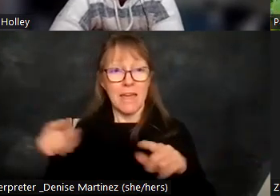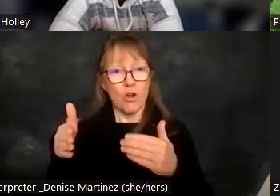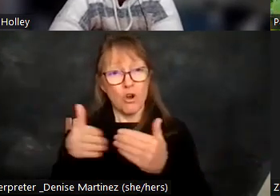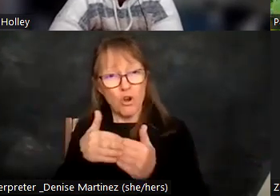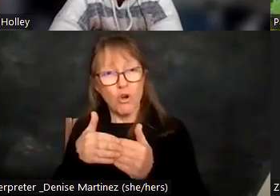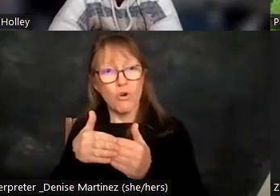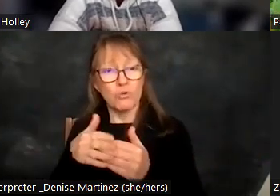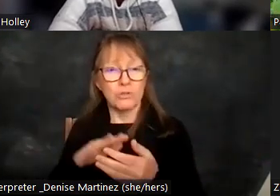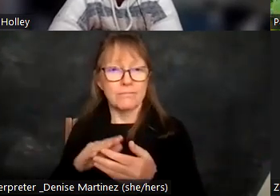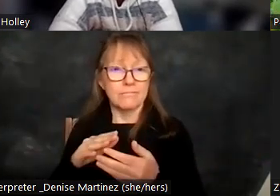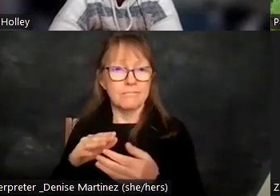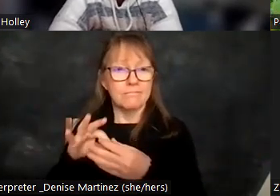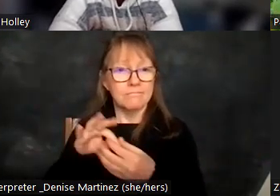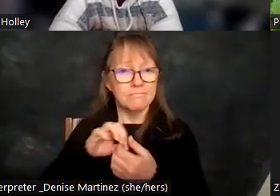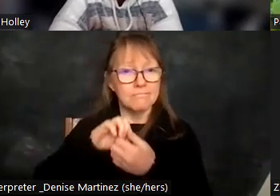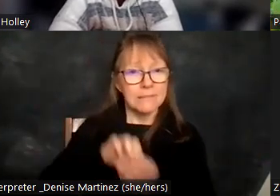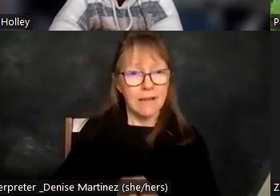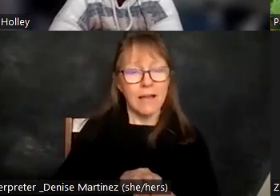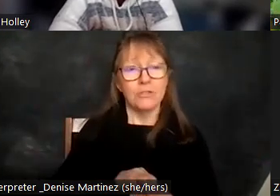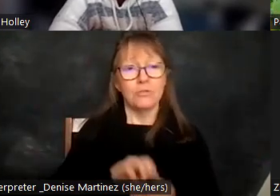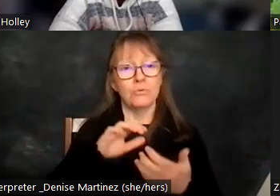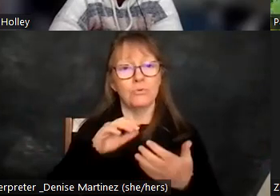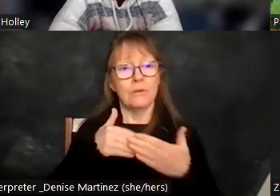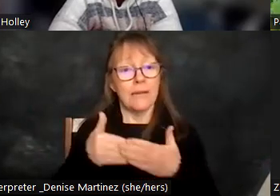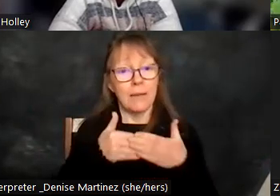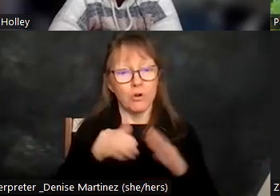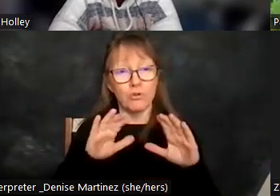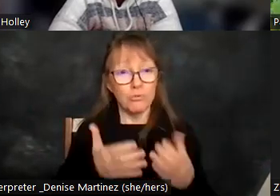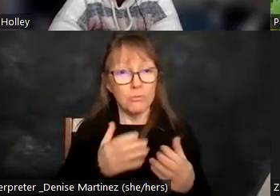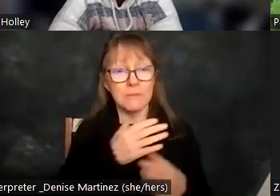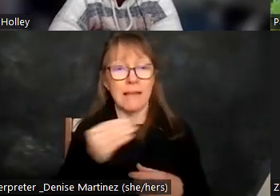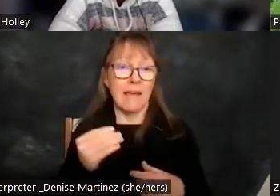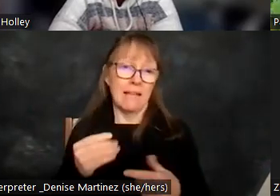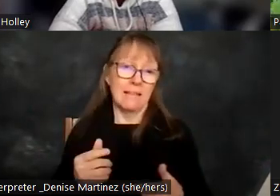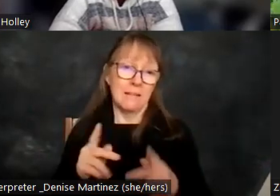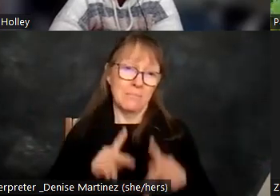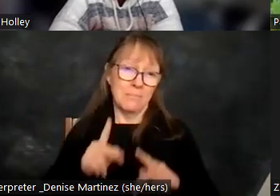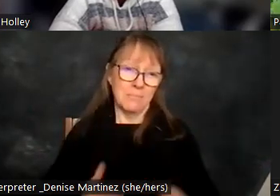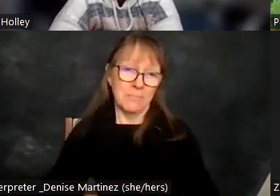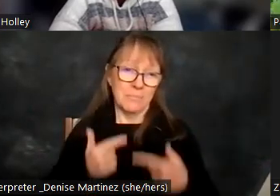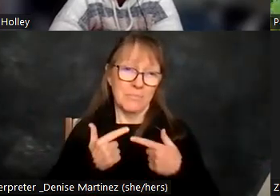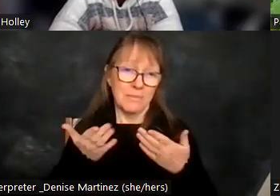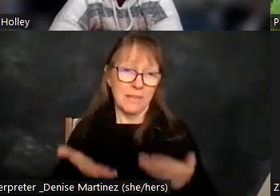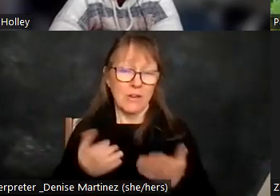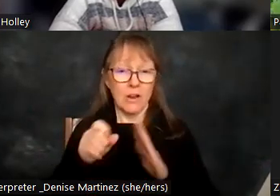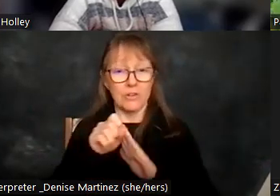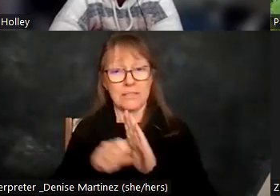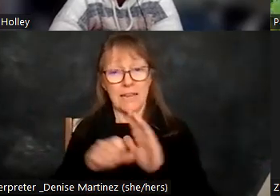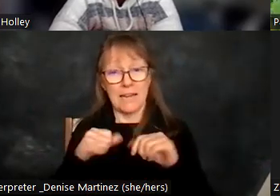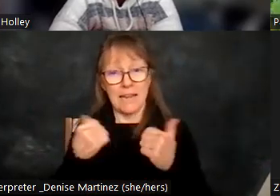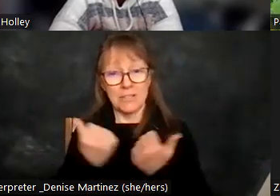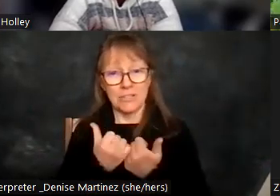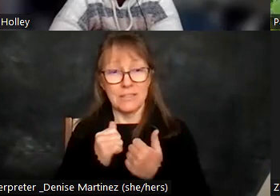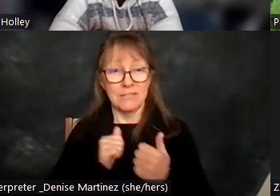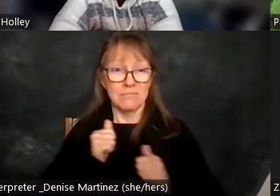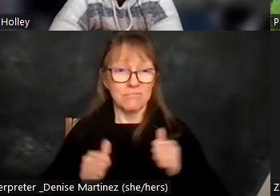souvent groups and à peu près et residents, groupe on our qui dans state quartier agencies yo to really avec monde qui get out réside there, résident yo you